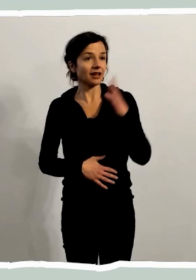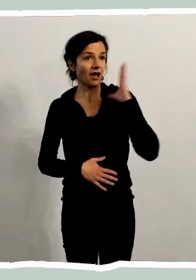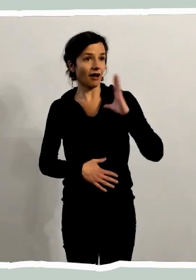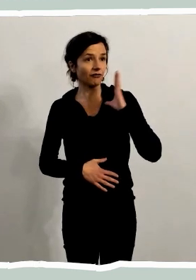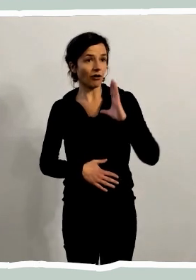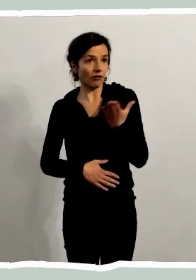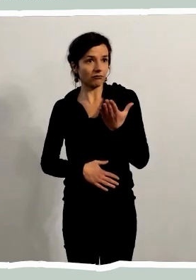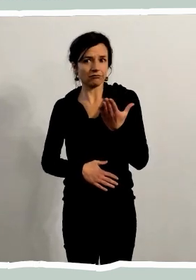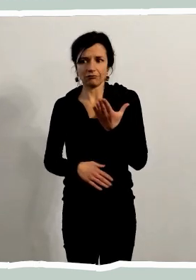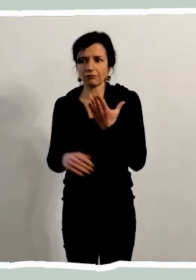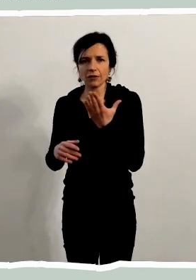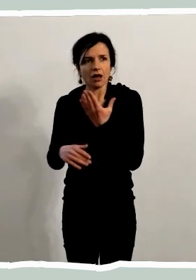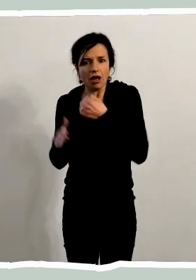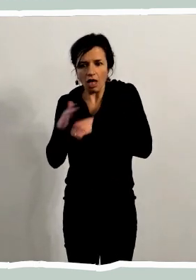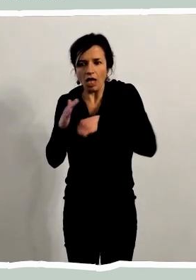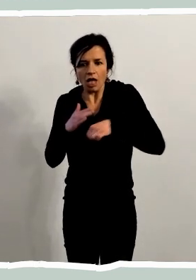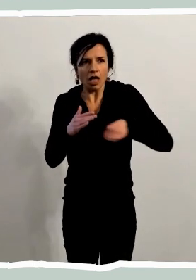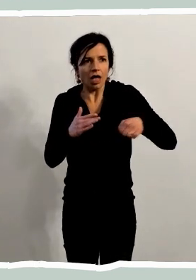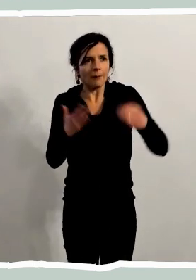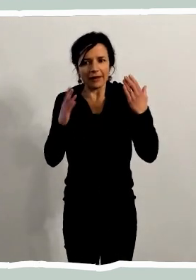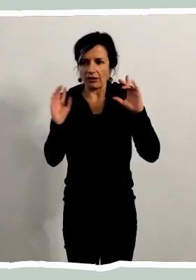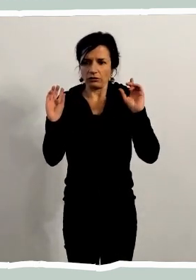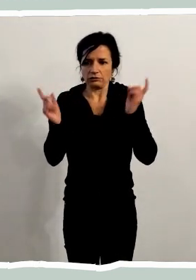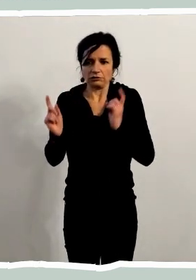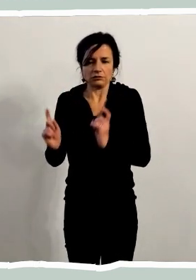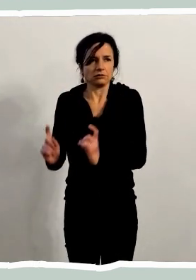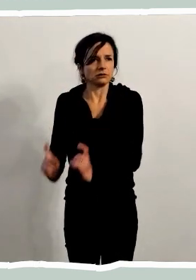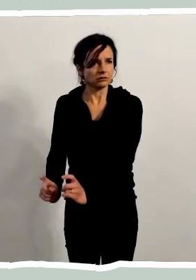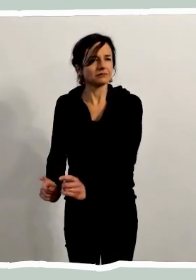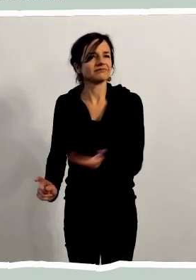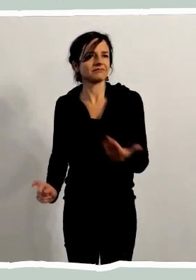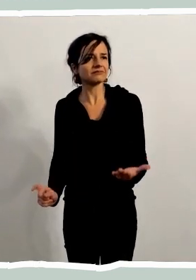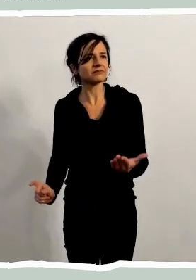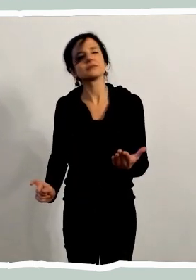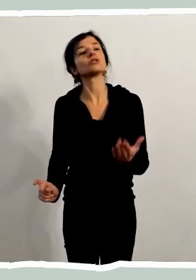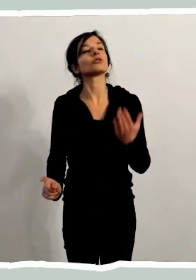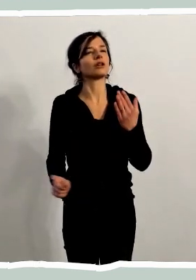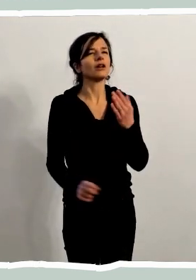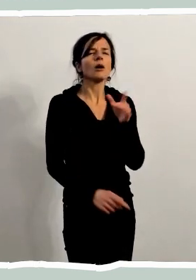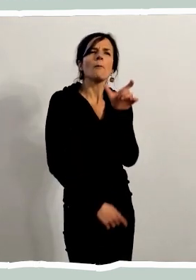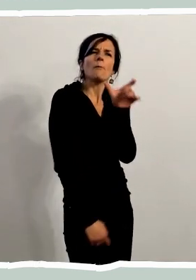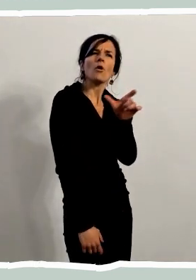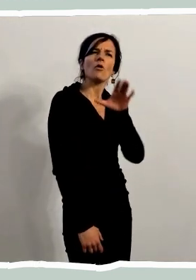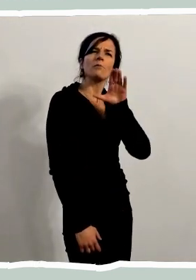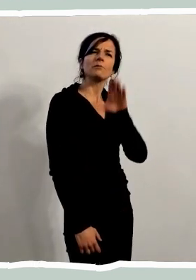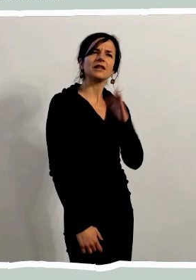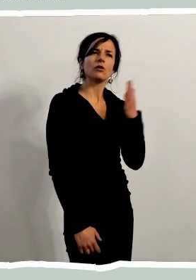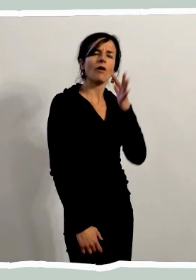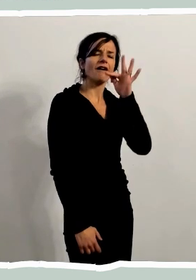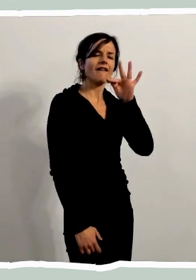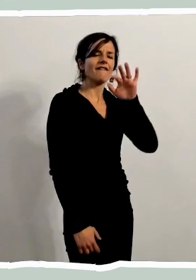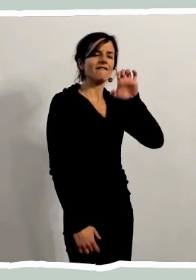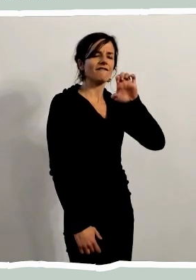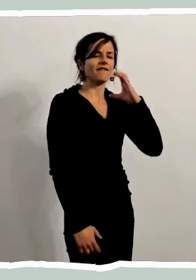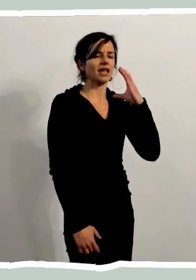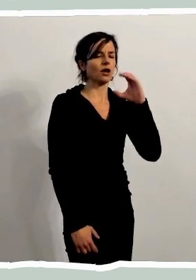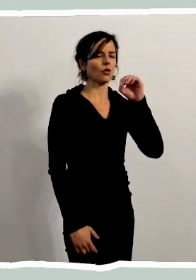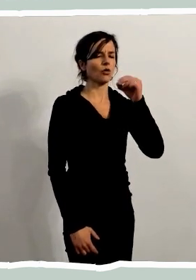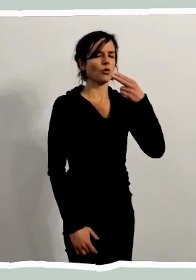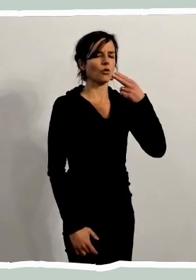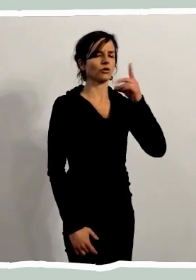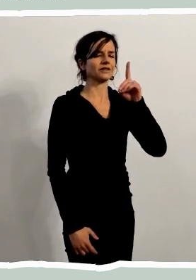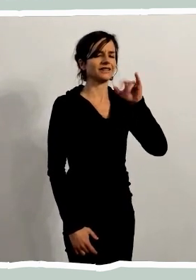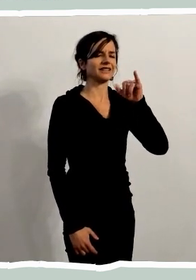d'enfants par femme diminue. Donc ça, c'est ce qu'on appelle la fécondité quand on va donner naissance à un enfant. Alors, bien